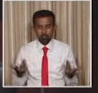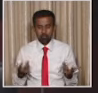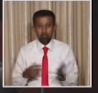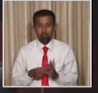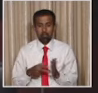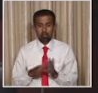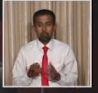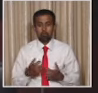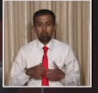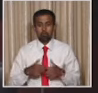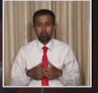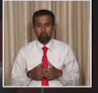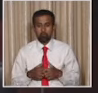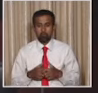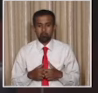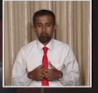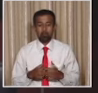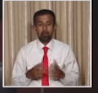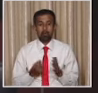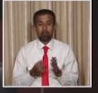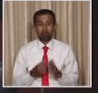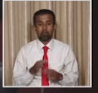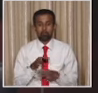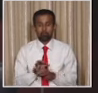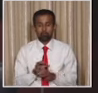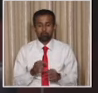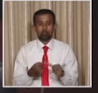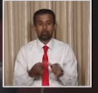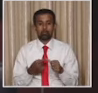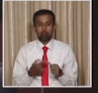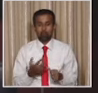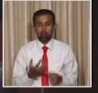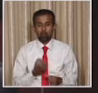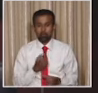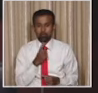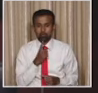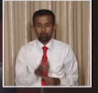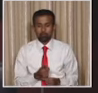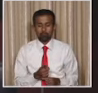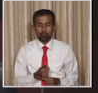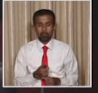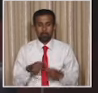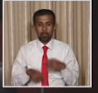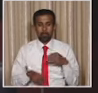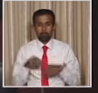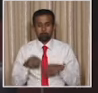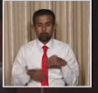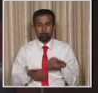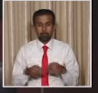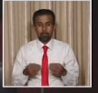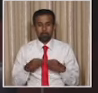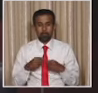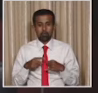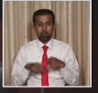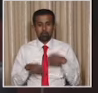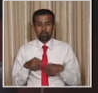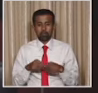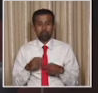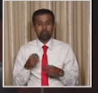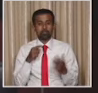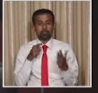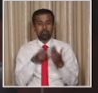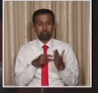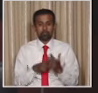ආර්ථික අර්බුදයට ඇත්තේ ආර්ථික විසඳුමක් විද්‍යාත්මක විසඳුමක් අවශ්‍යයි කියලා කිව්වා මැතිවරණයේදී ලබන ඡන්දය ඉලක්ක